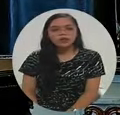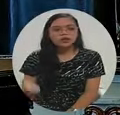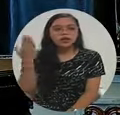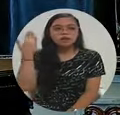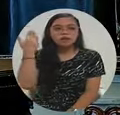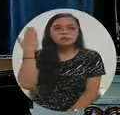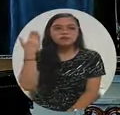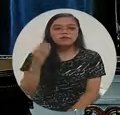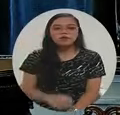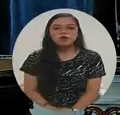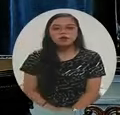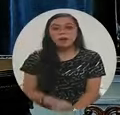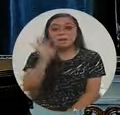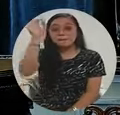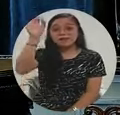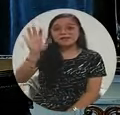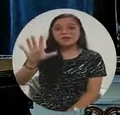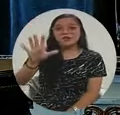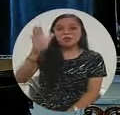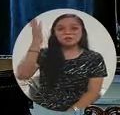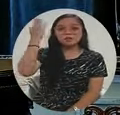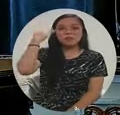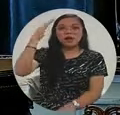Can I do make magbaligya, may bayabas?